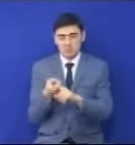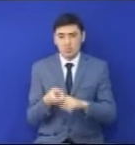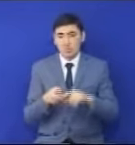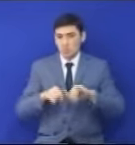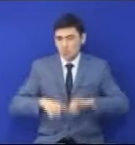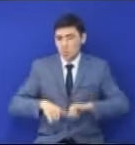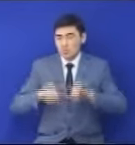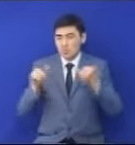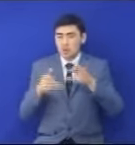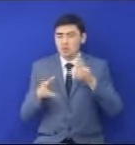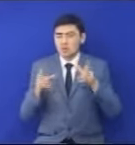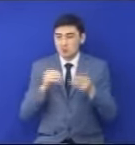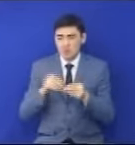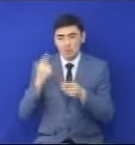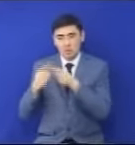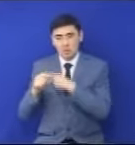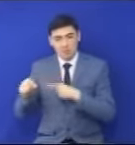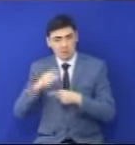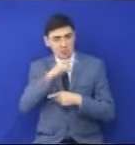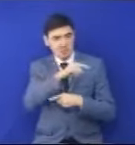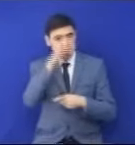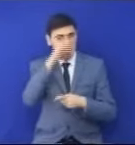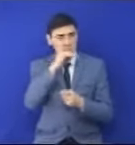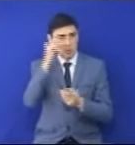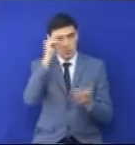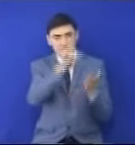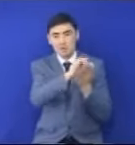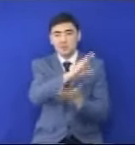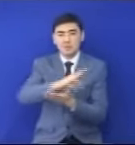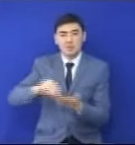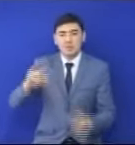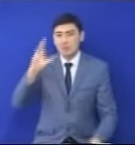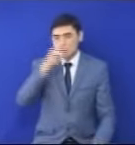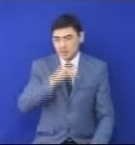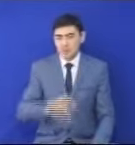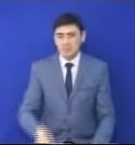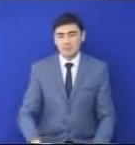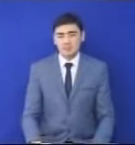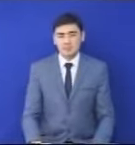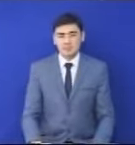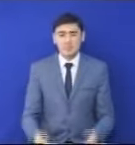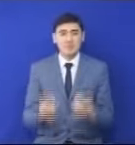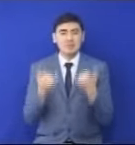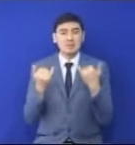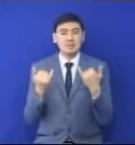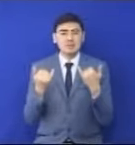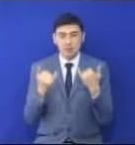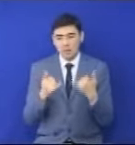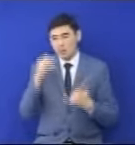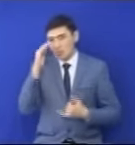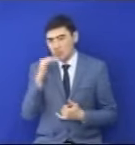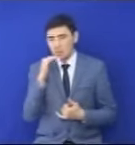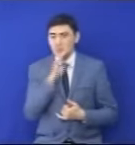әкелерді насихаттауға мүмкіндік береді. Мақсатын айтып кетсек, қазіргі күндегі әкелерді, ата-аналарды,